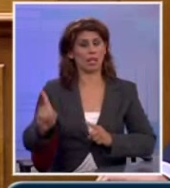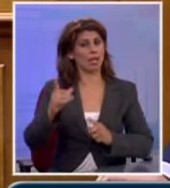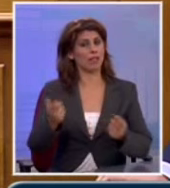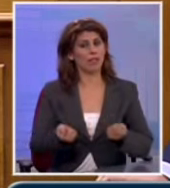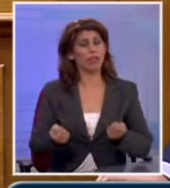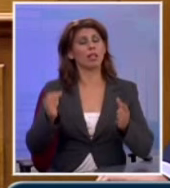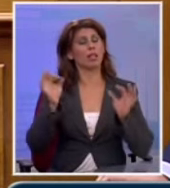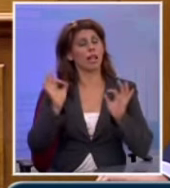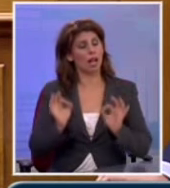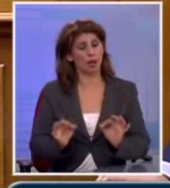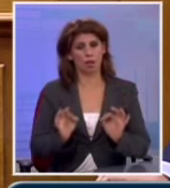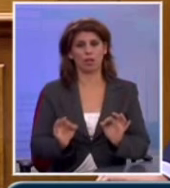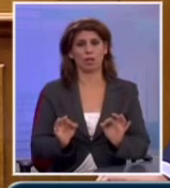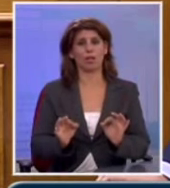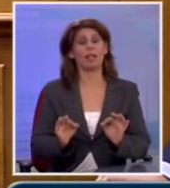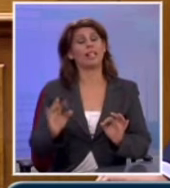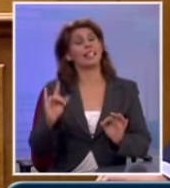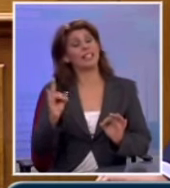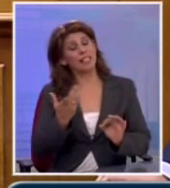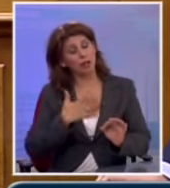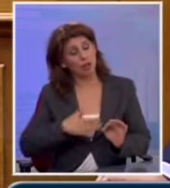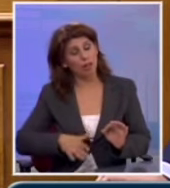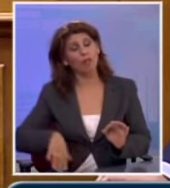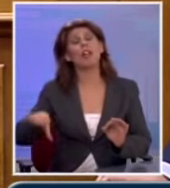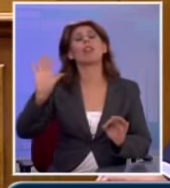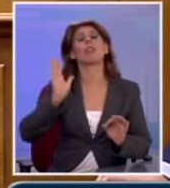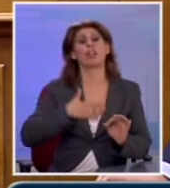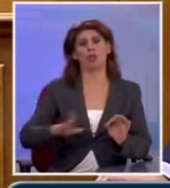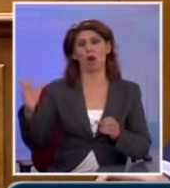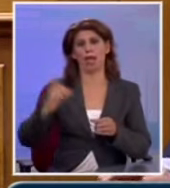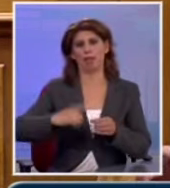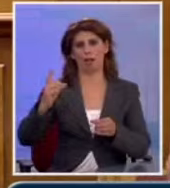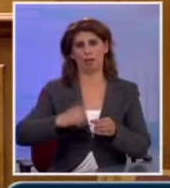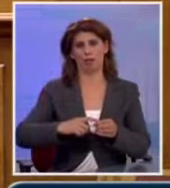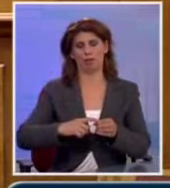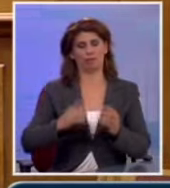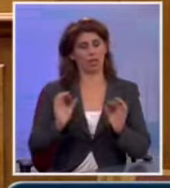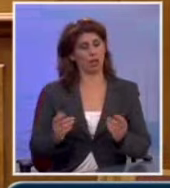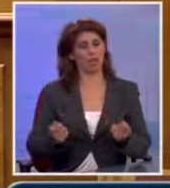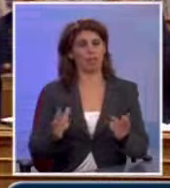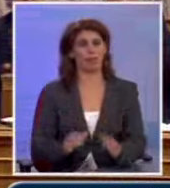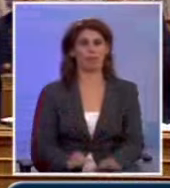γίνει κανονικά, είτε το θέλουν είτε δεν το θέλουν οι εταίροι μας.